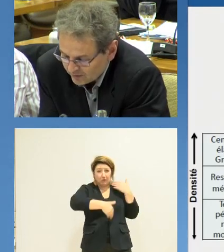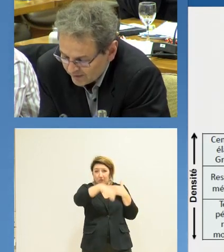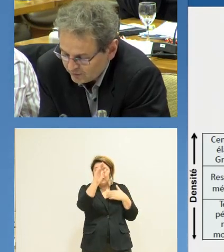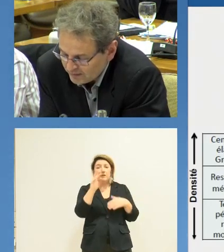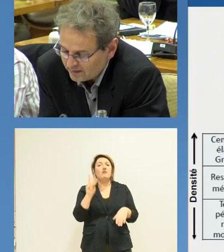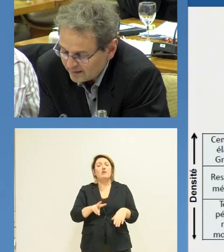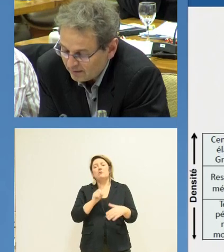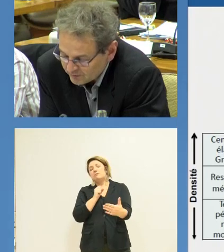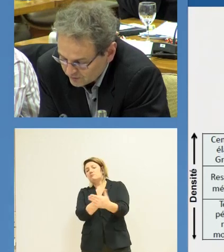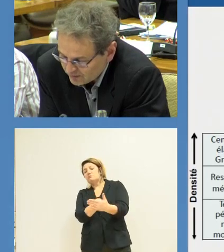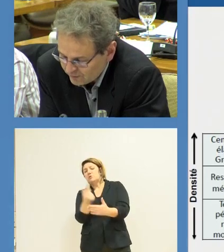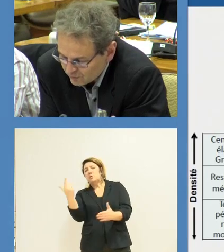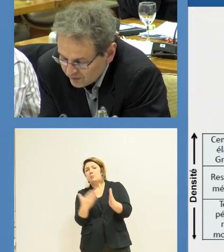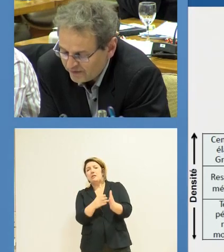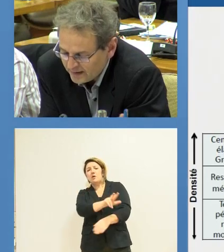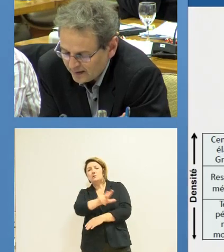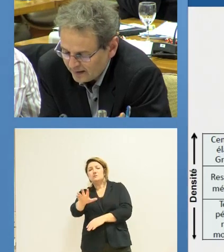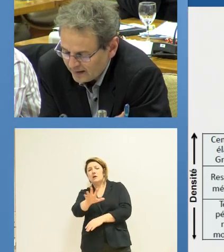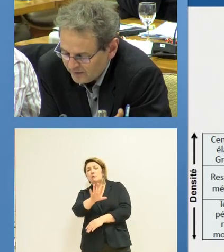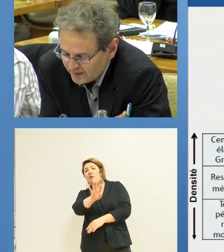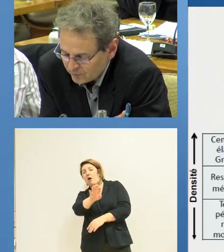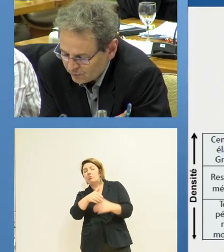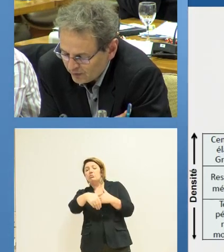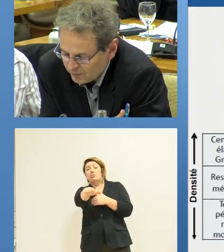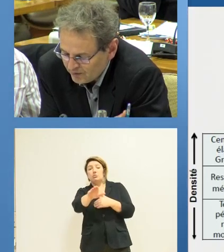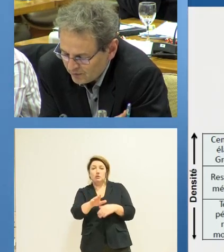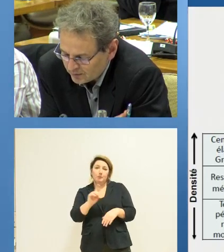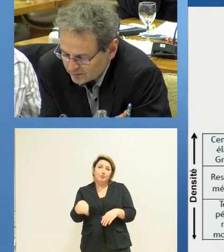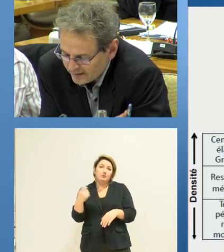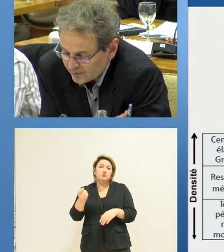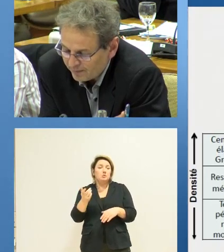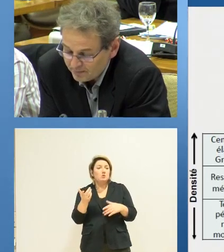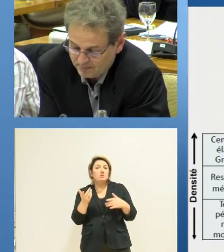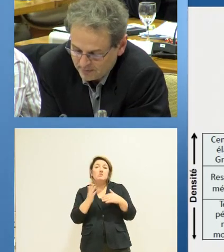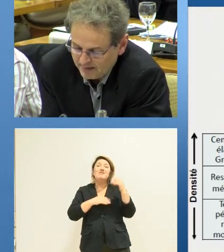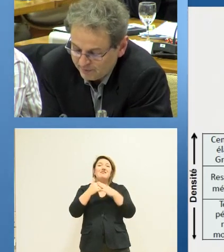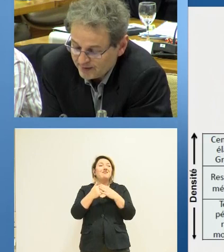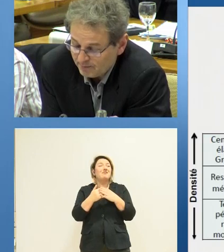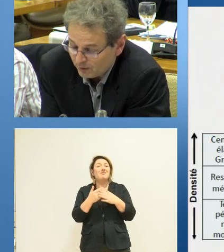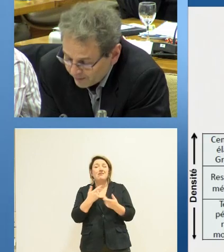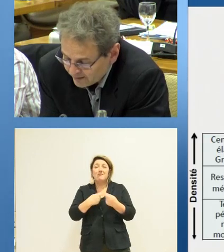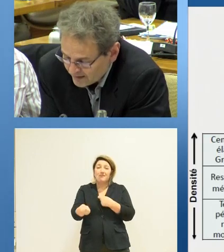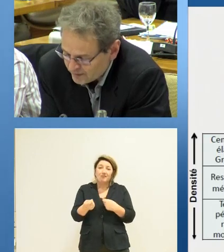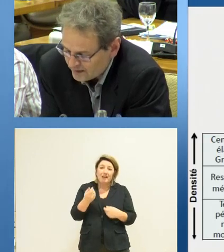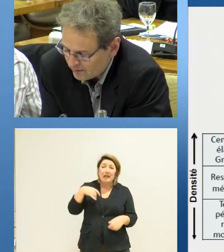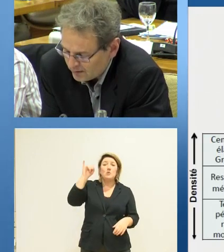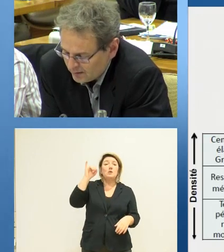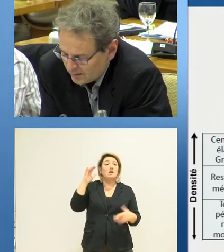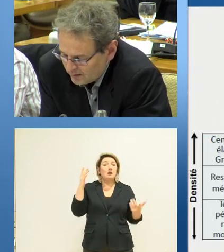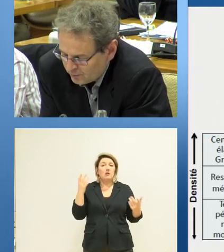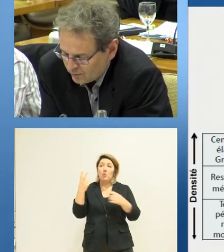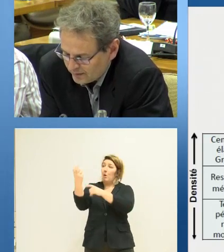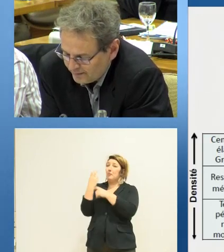2035 2040 il faut aussi éviter construire inutilement et samples et finalement emprunté inutilement